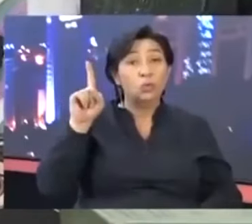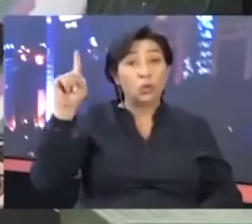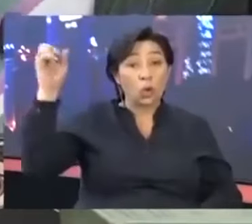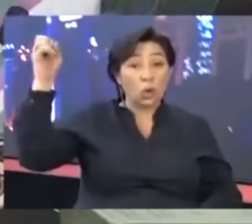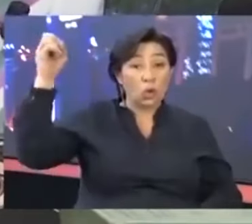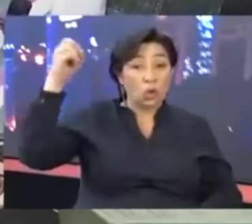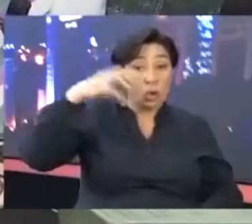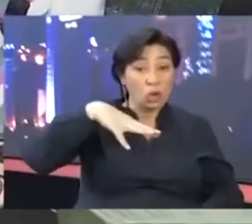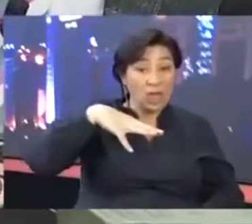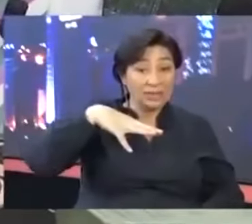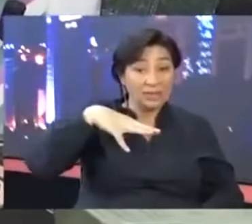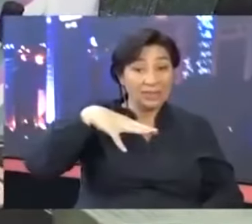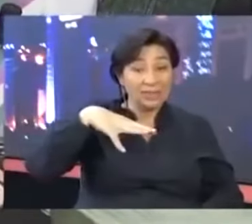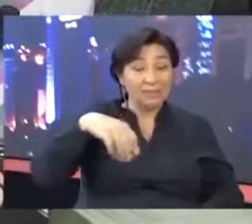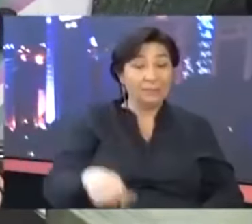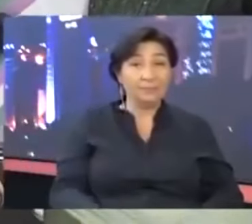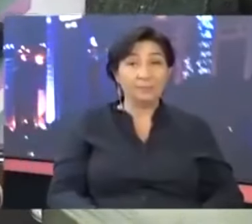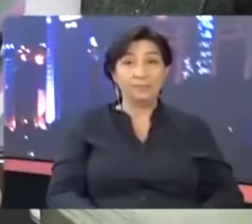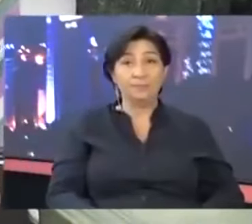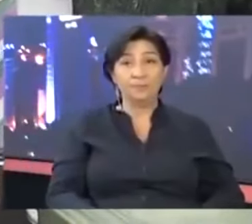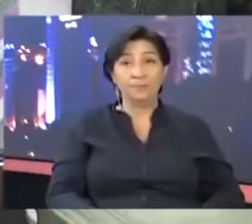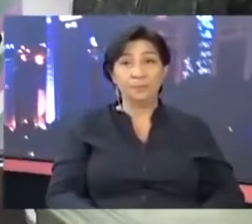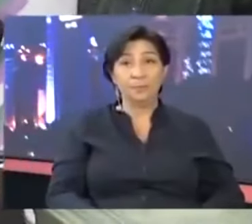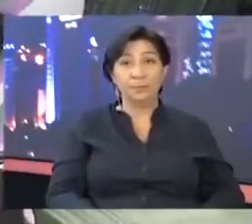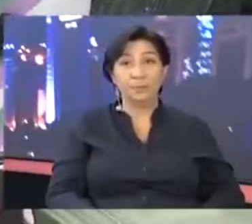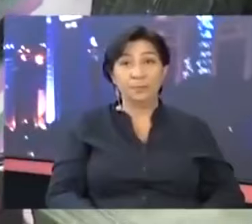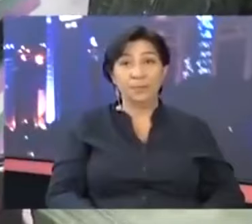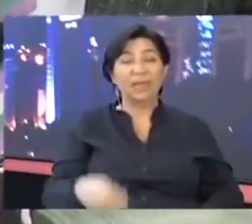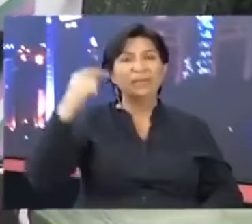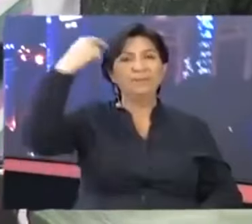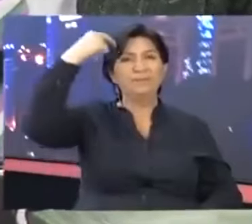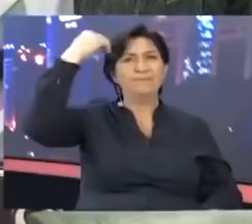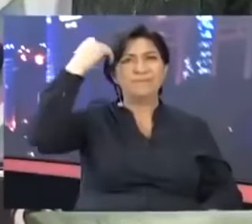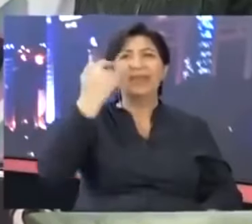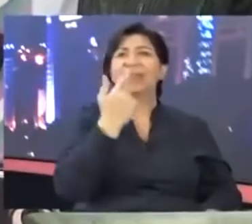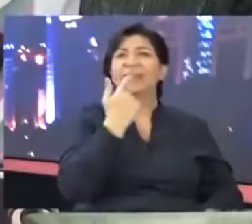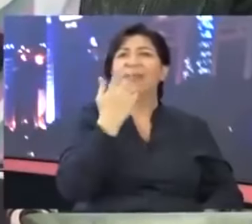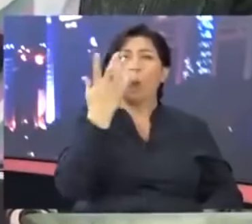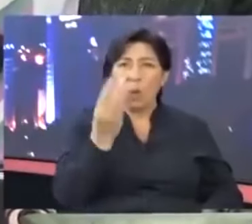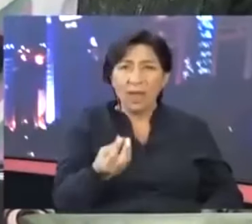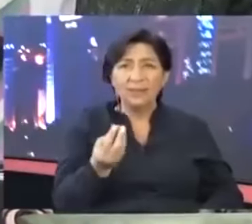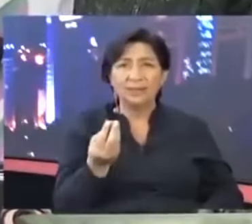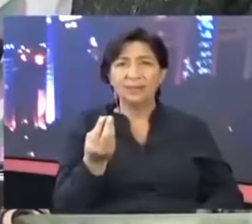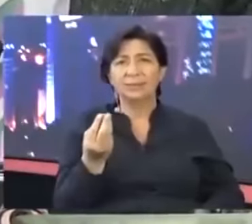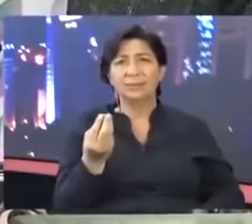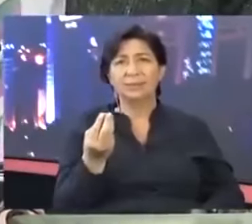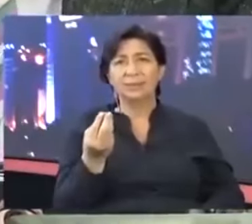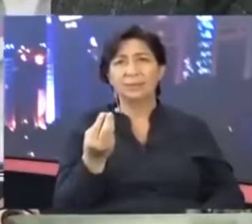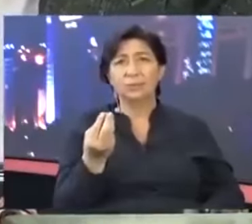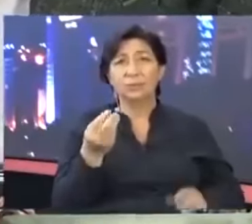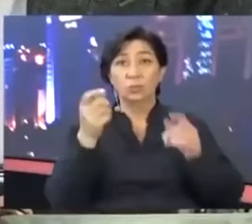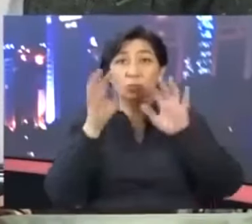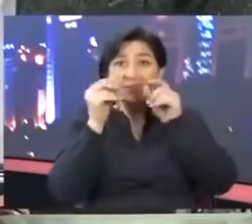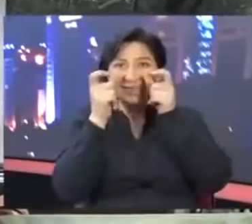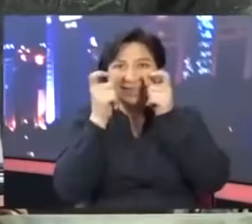gönderdiği Eee beyninde var ettiği dilinde var ettiği Eee bütün